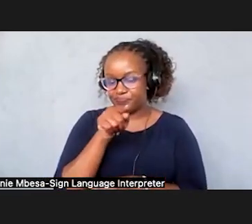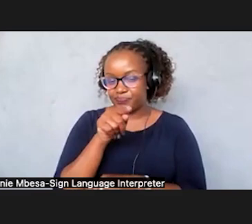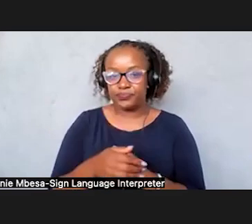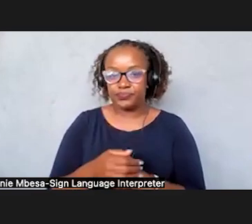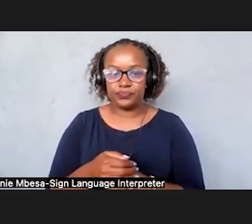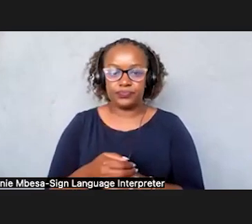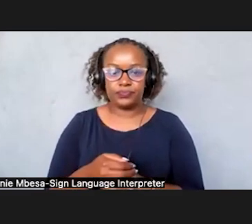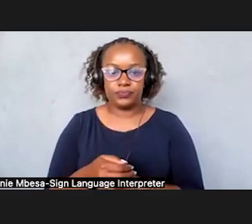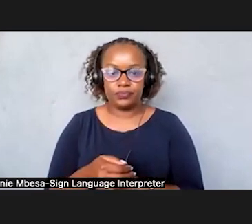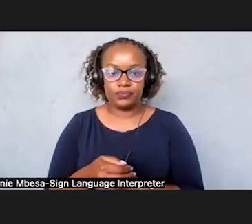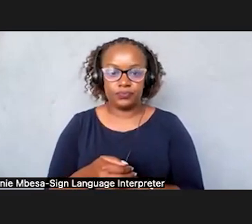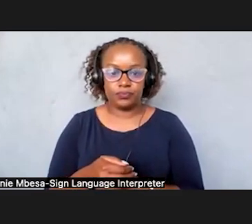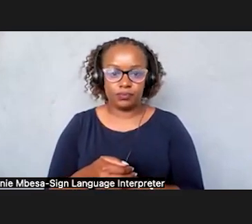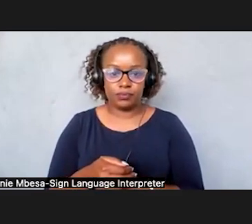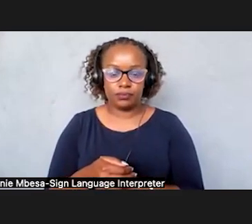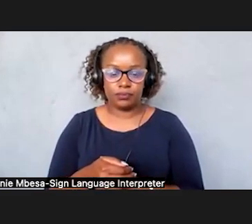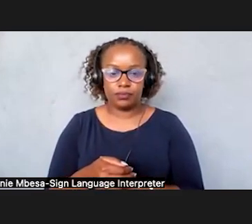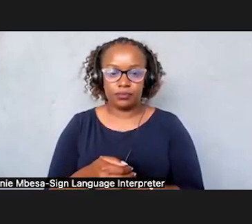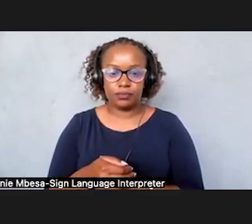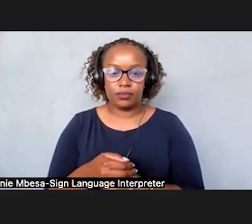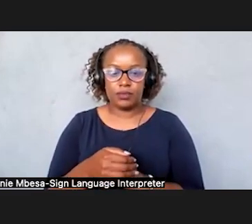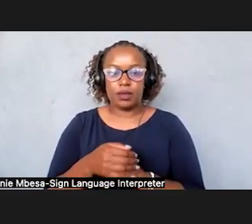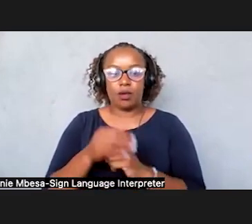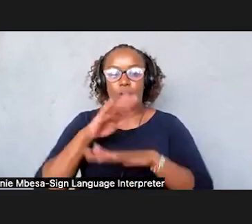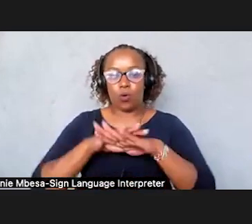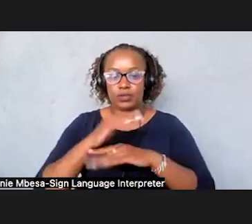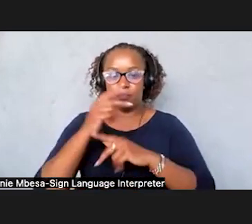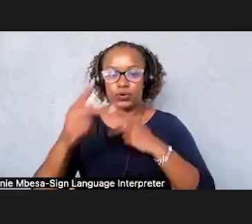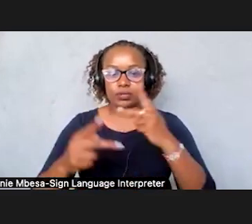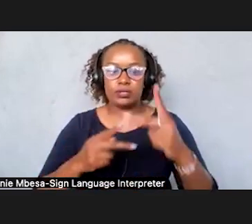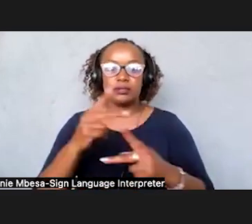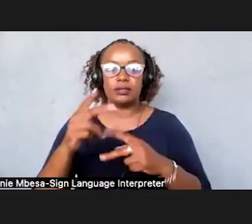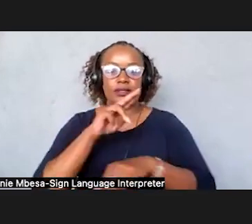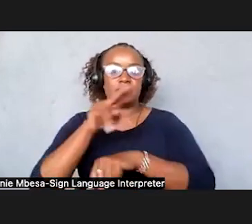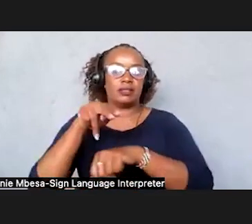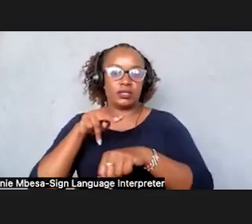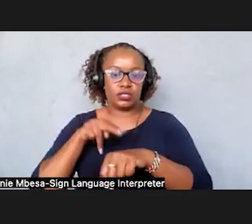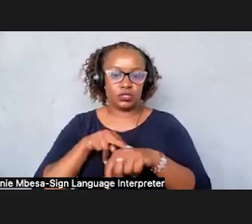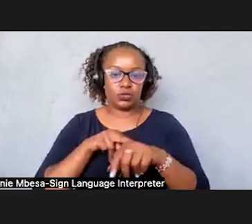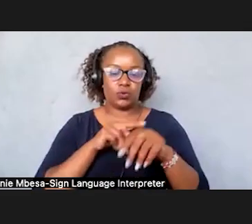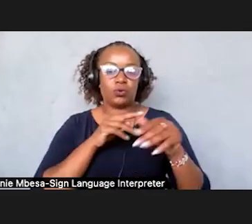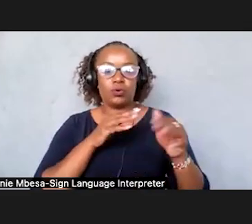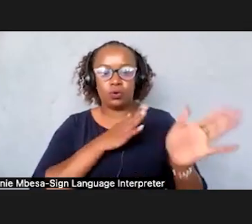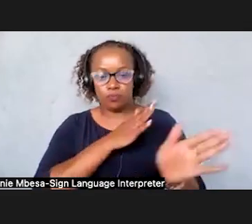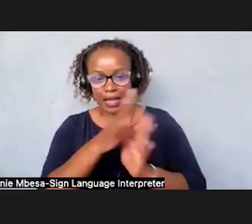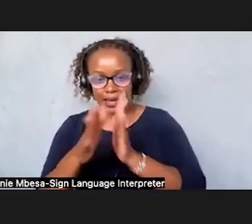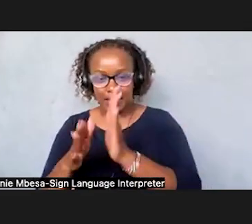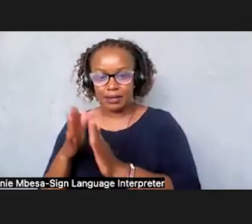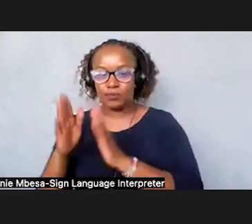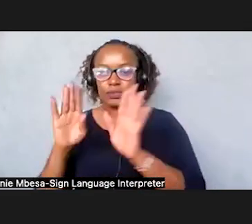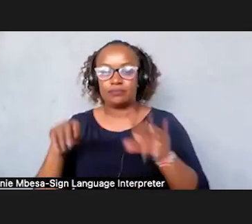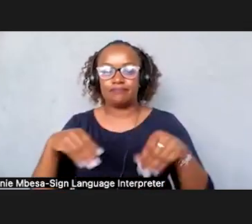ፕሮግረሱን በተለይ ናሽናል ሮድማፕ on the ተዘጋጅቶ progress, ስለነበር the ፕሮግረሱን national አንድ ላይ roadmap የመገምገም was also ስራዎች provided. ነበሩ። So we have also